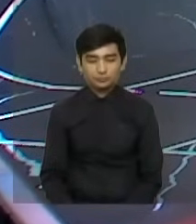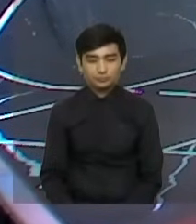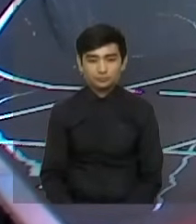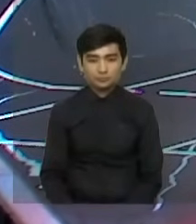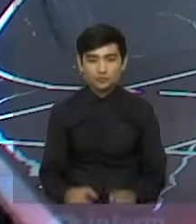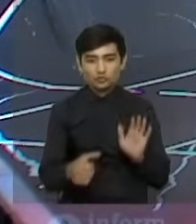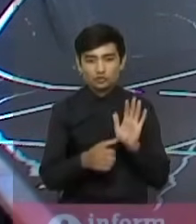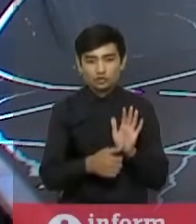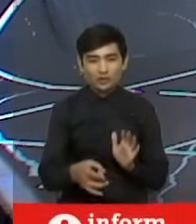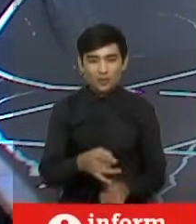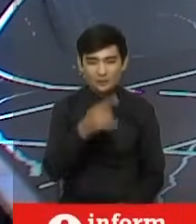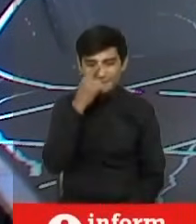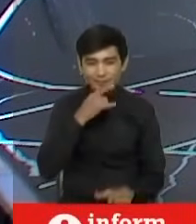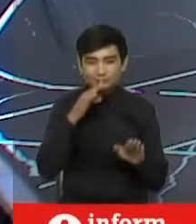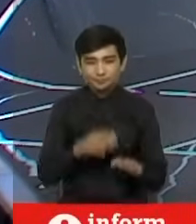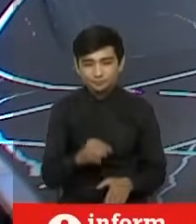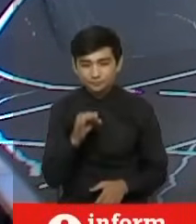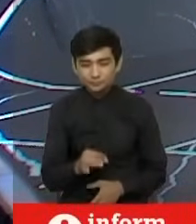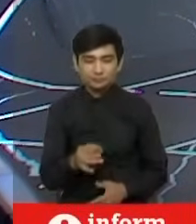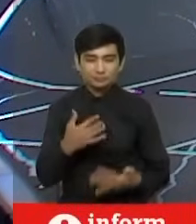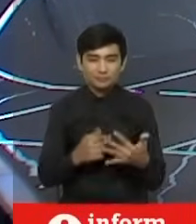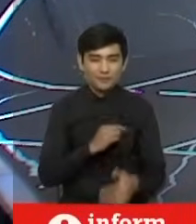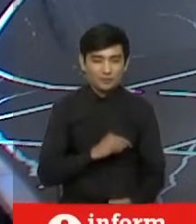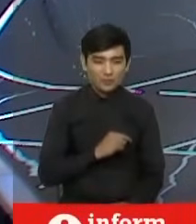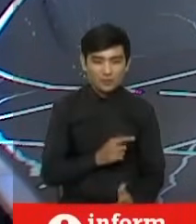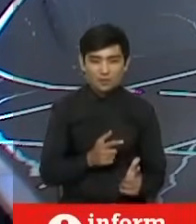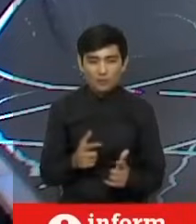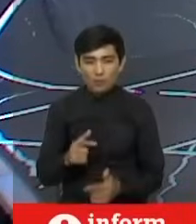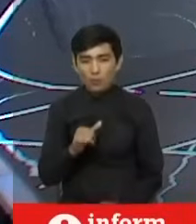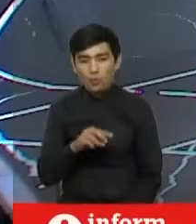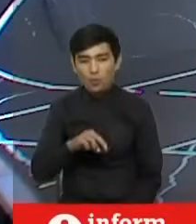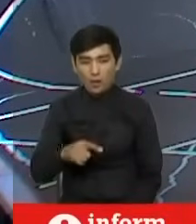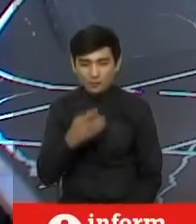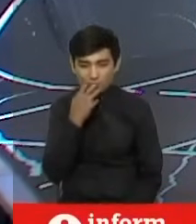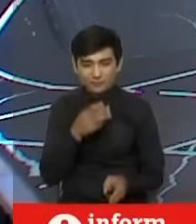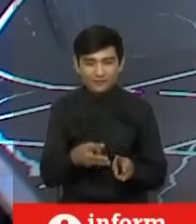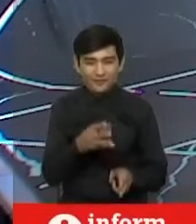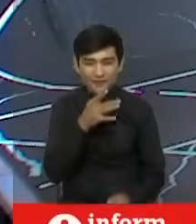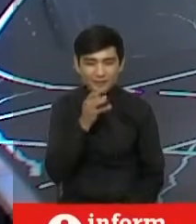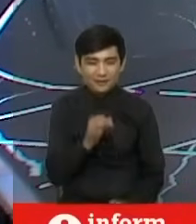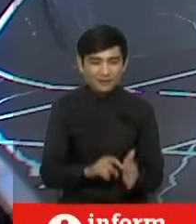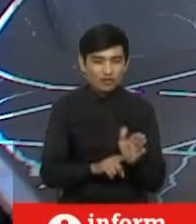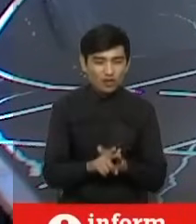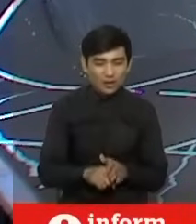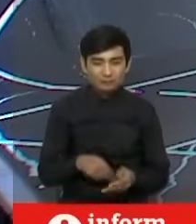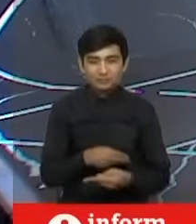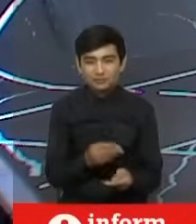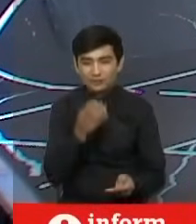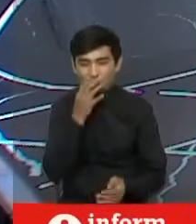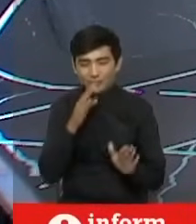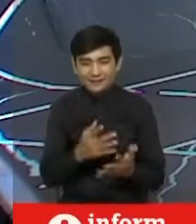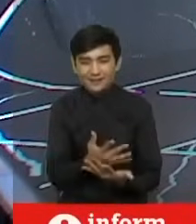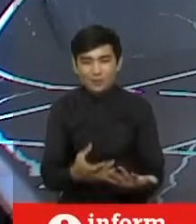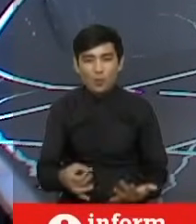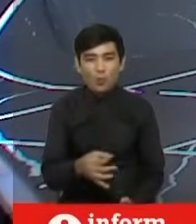В 6 регионах Казахстана наблюдается слабая работа по заготовке угля к отопительному сезону. Хотя до начала подачи тепла в некоторых